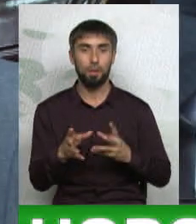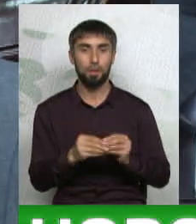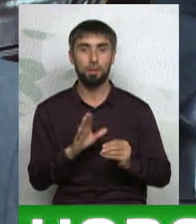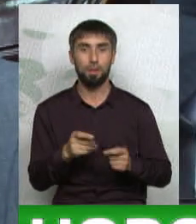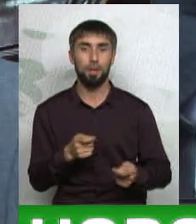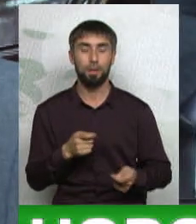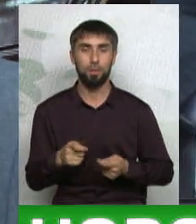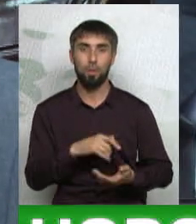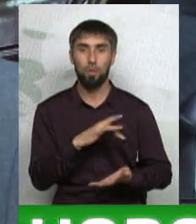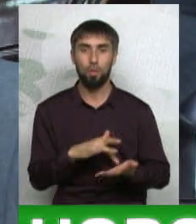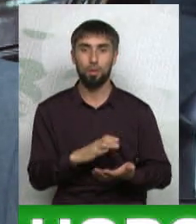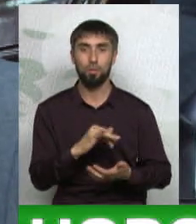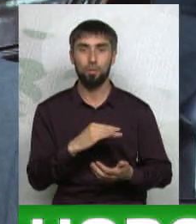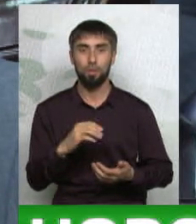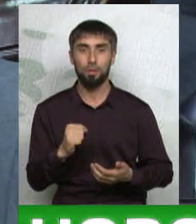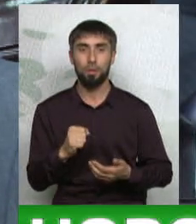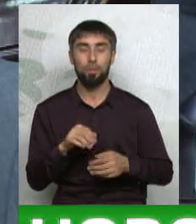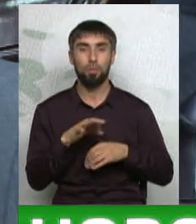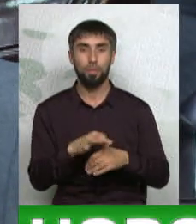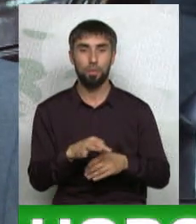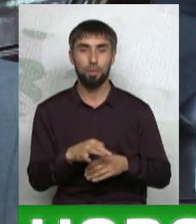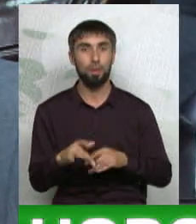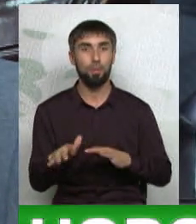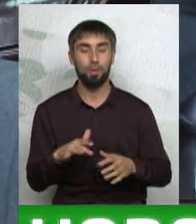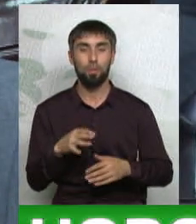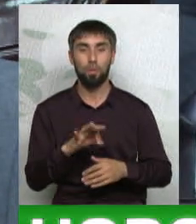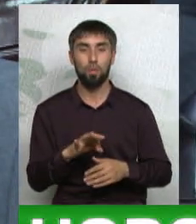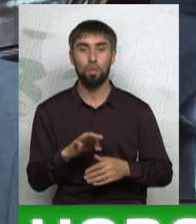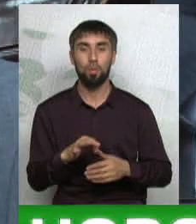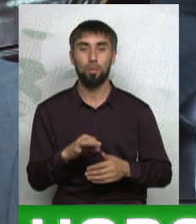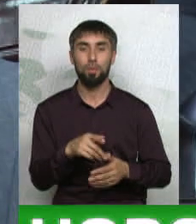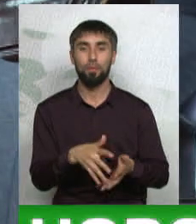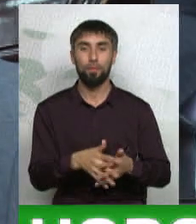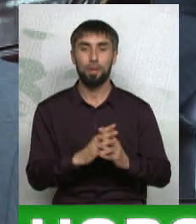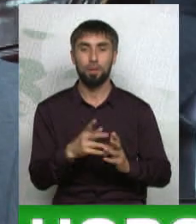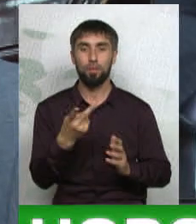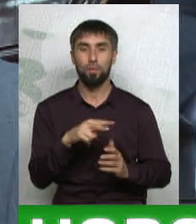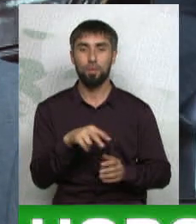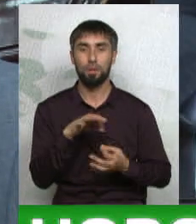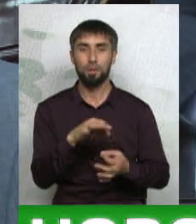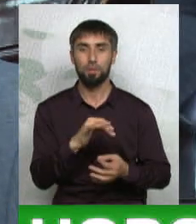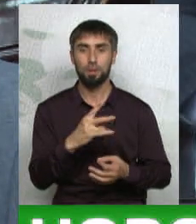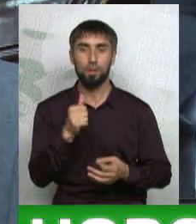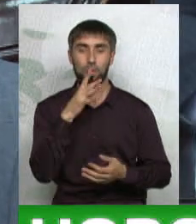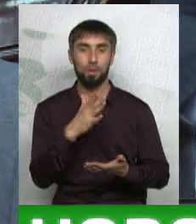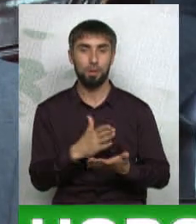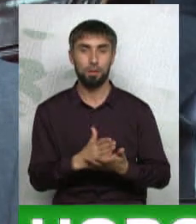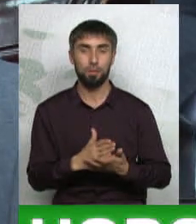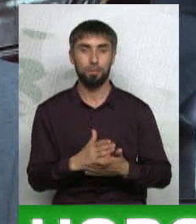с администрацией города Сунжа провели мероприятие по расконсервации двух артезианских скважин, которые